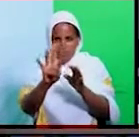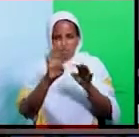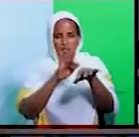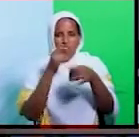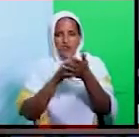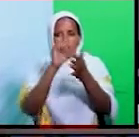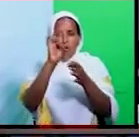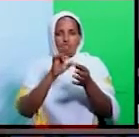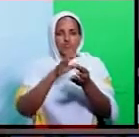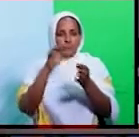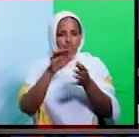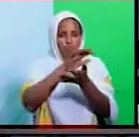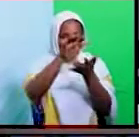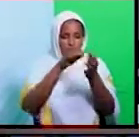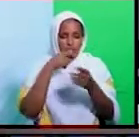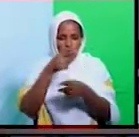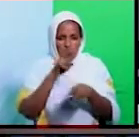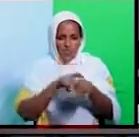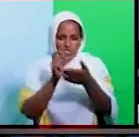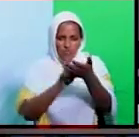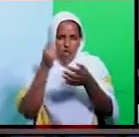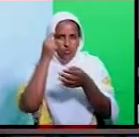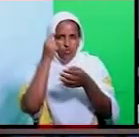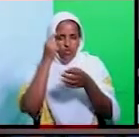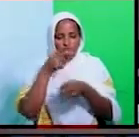ወንጌል ቅዱስ ተብሎ በዜማ በዲያቆኑ